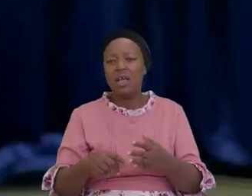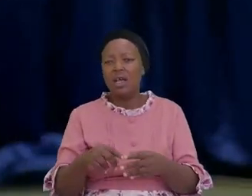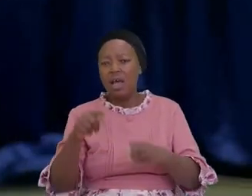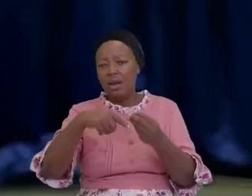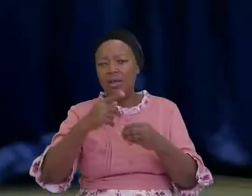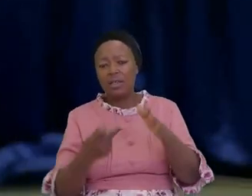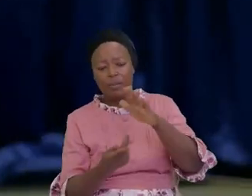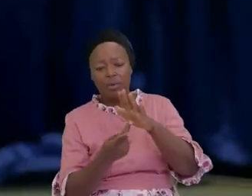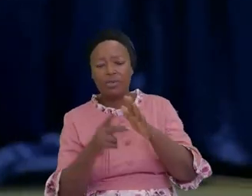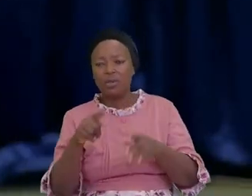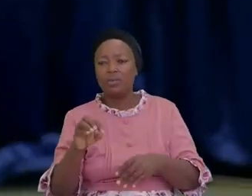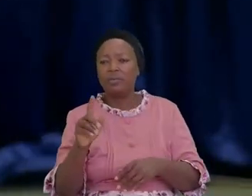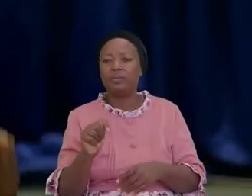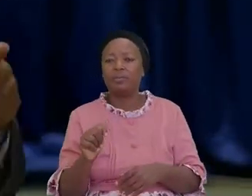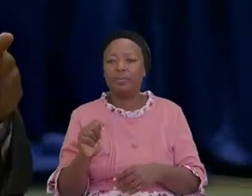son pot.